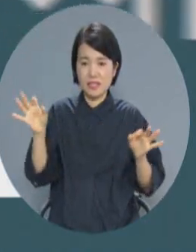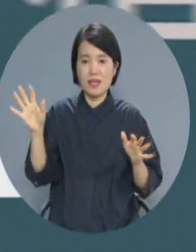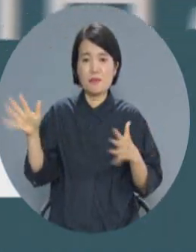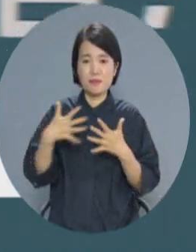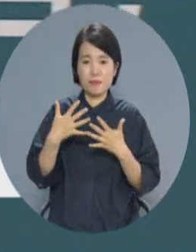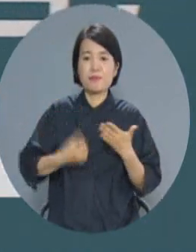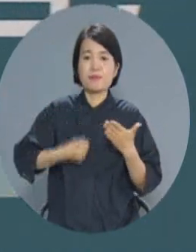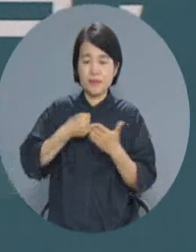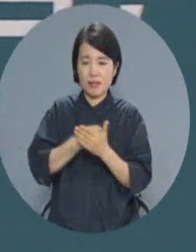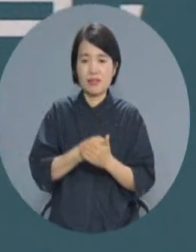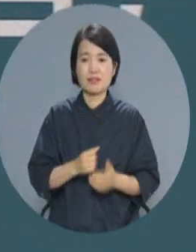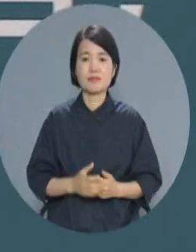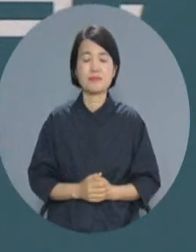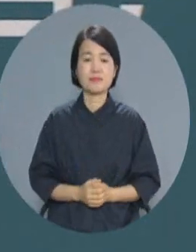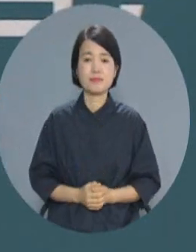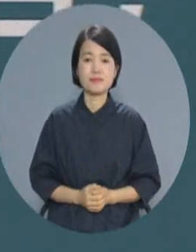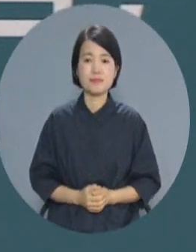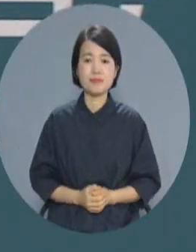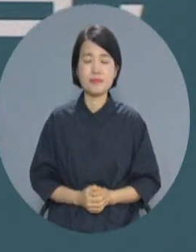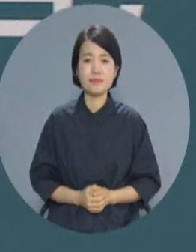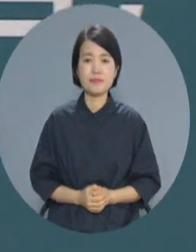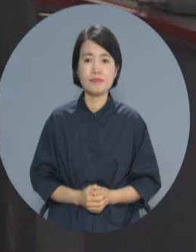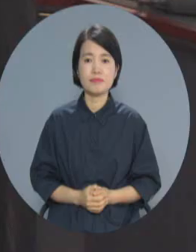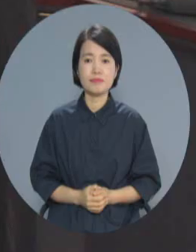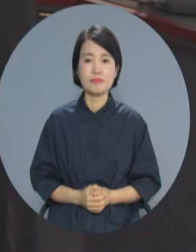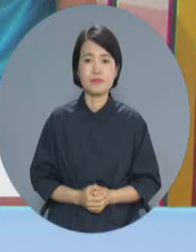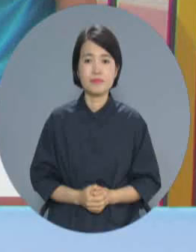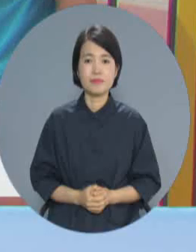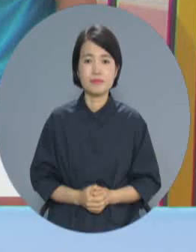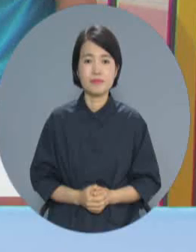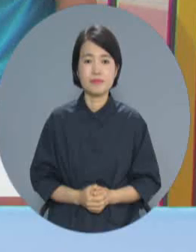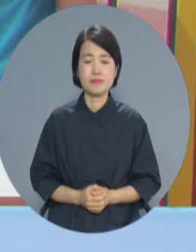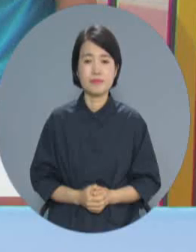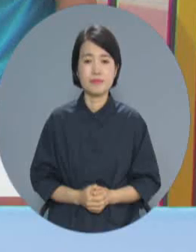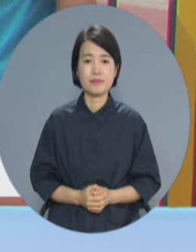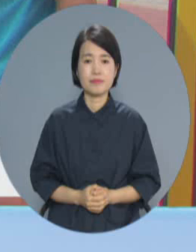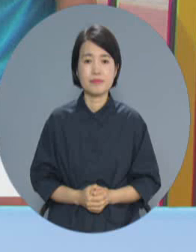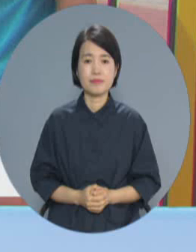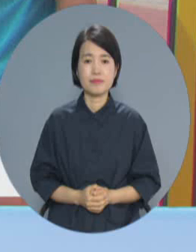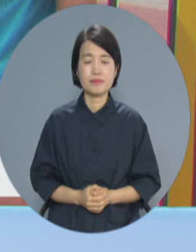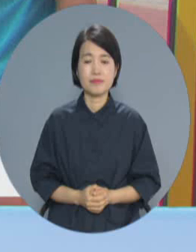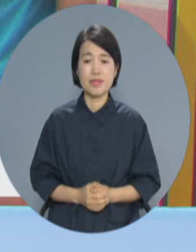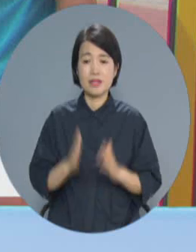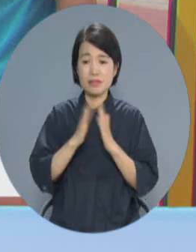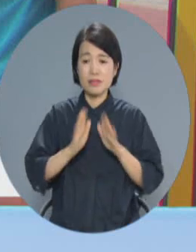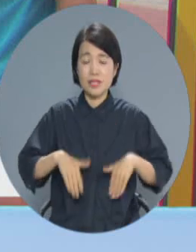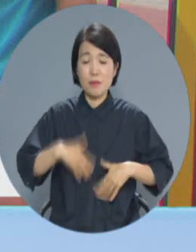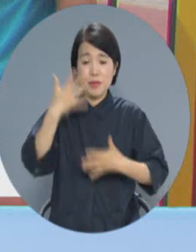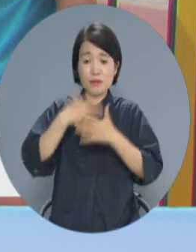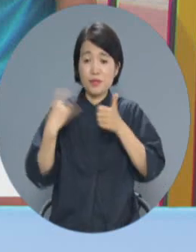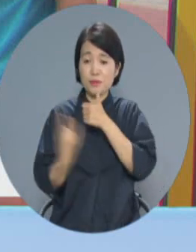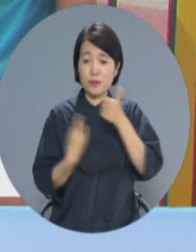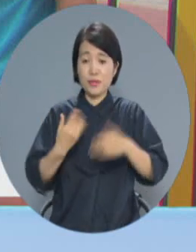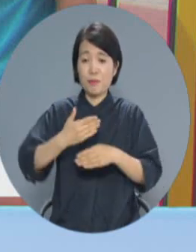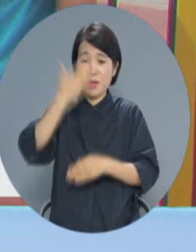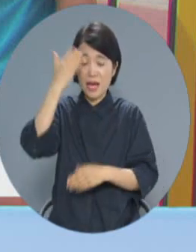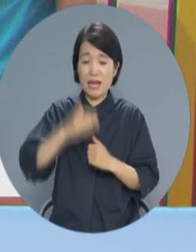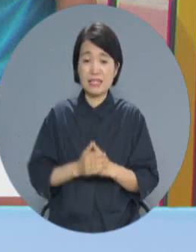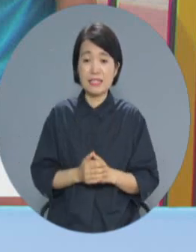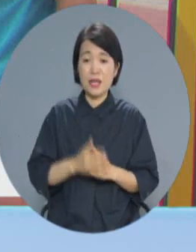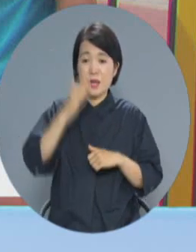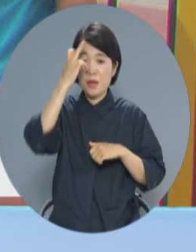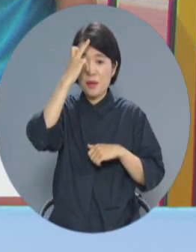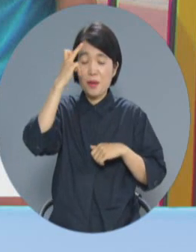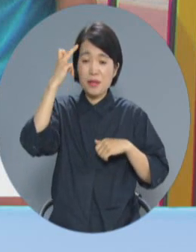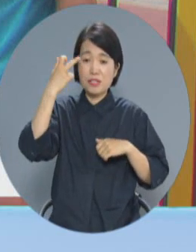합의한 바 있습니다. 전라남도 영상위원회가 개최한 배우